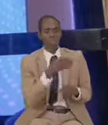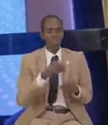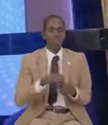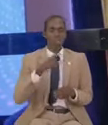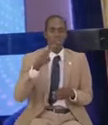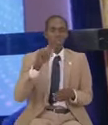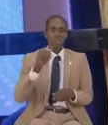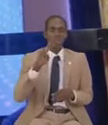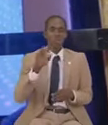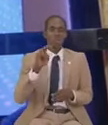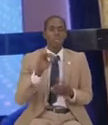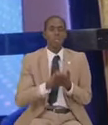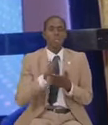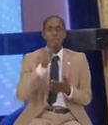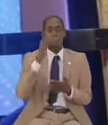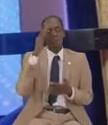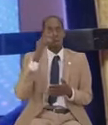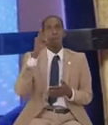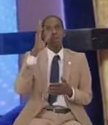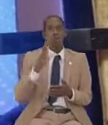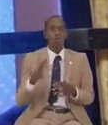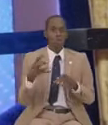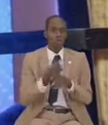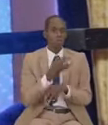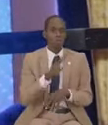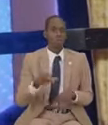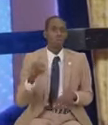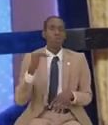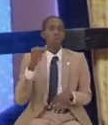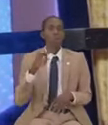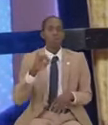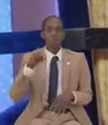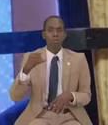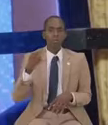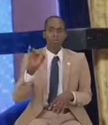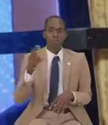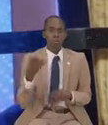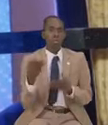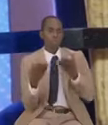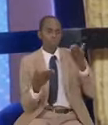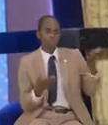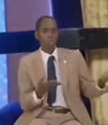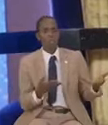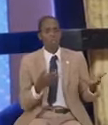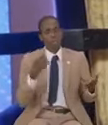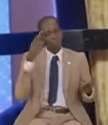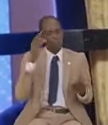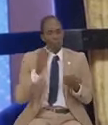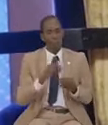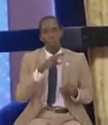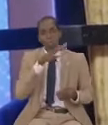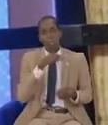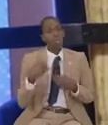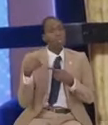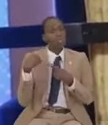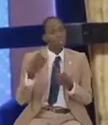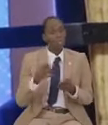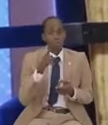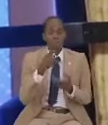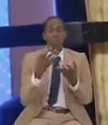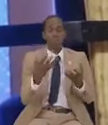Babylone et ses babylonienne là j'ai vraiment ils sont prêts d'amener la corruption ces gens-là pour les